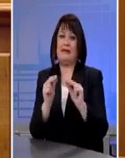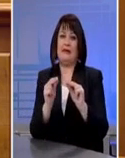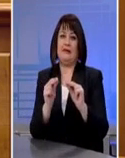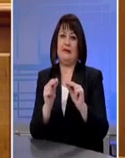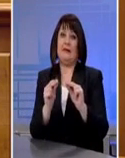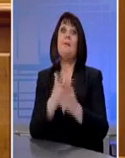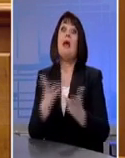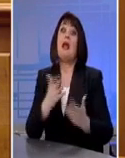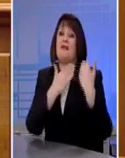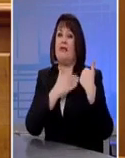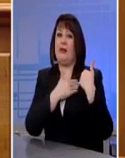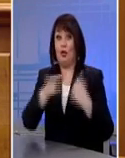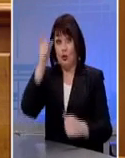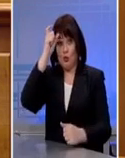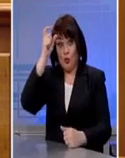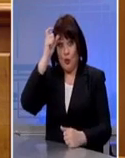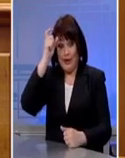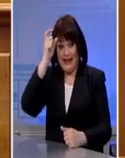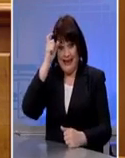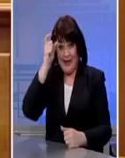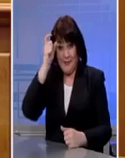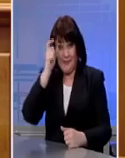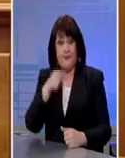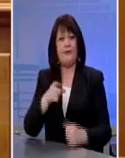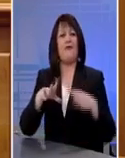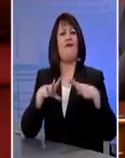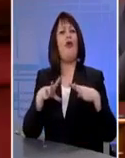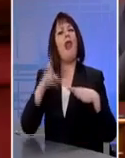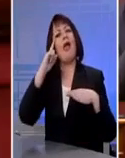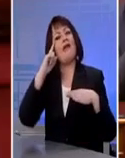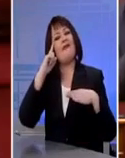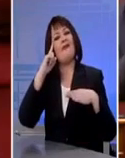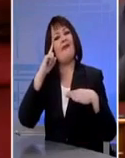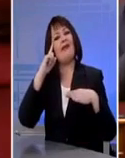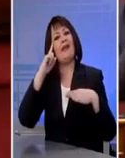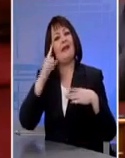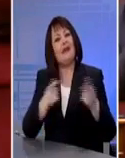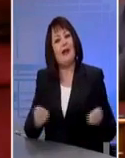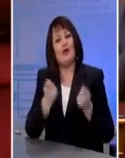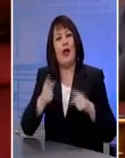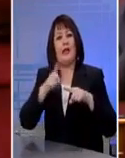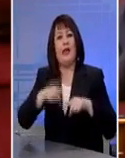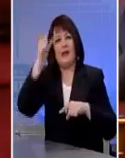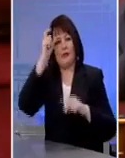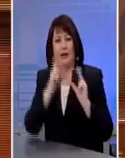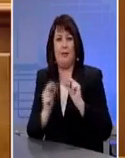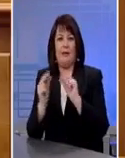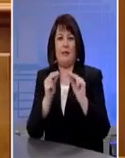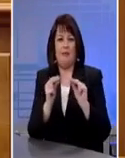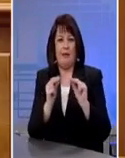την Τουρκία. Η Τουρκία είναι πολύ θεωρεί πολύ βολικό το να διεξάγει ελληνοτουρκικές